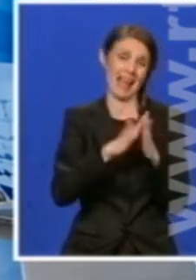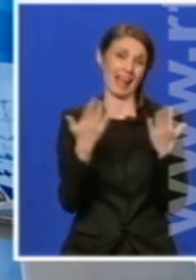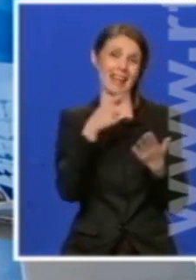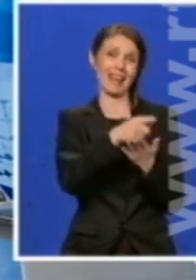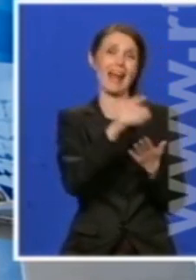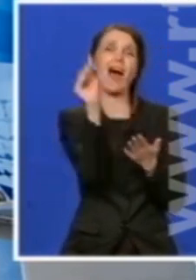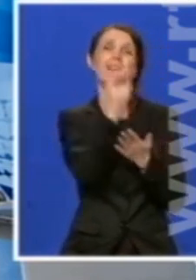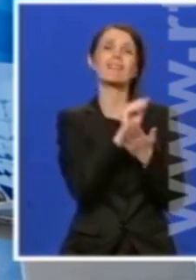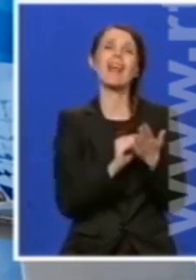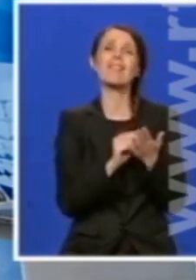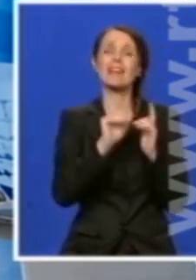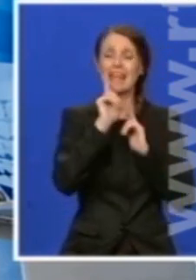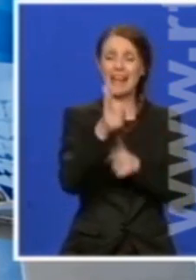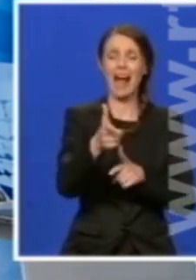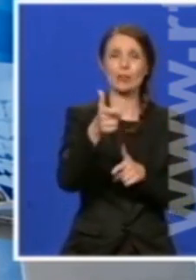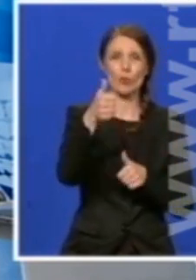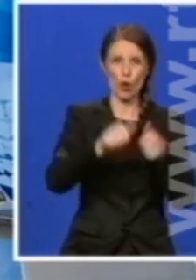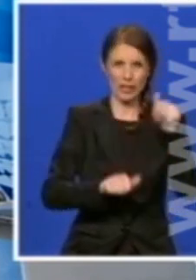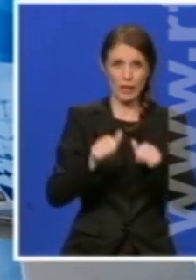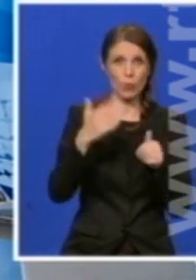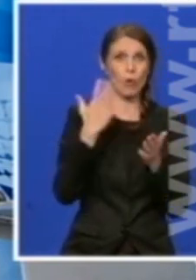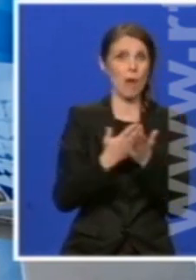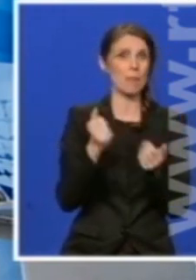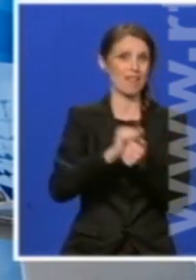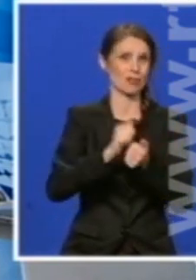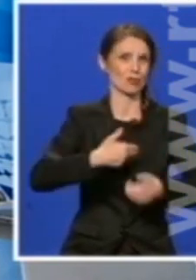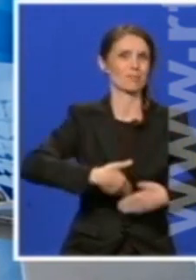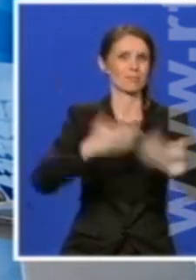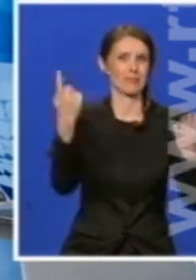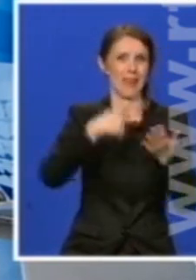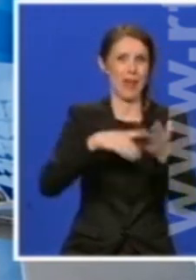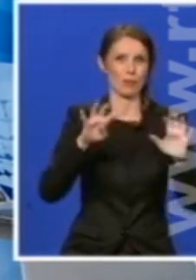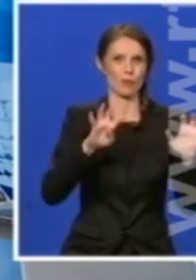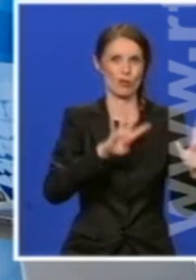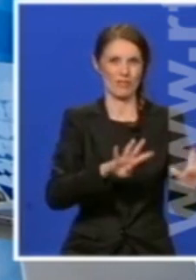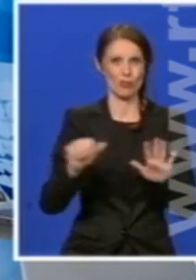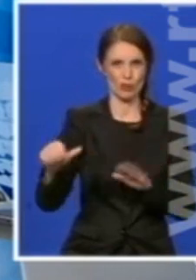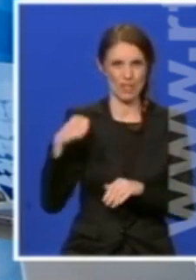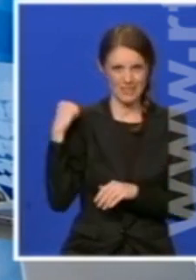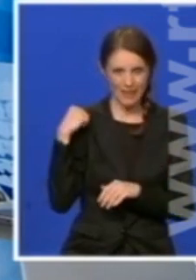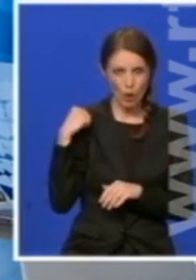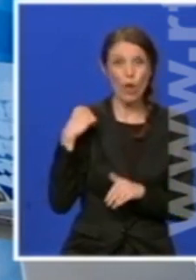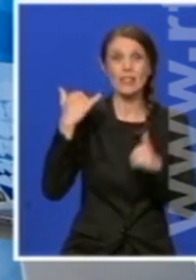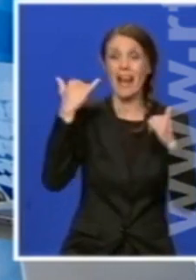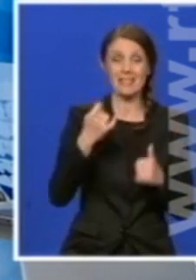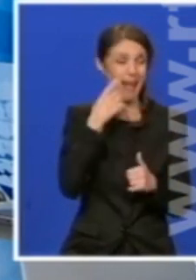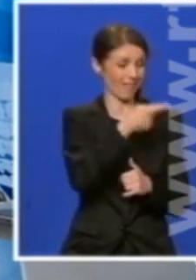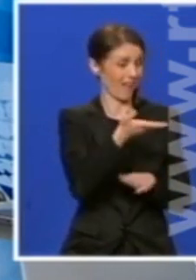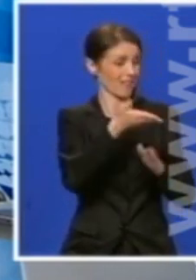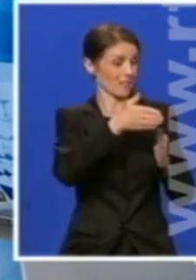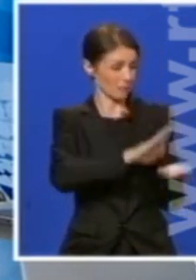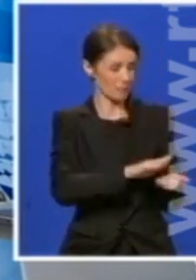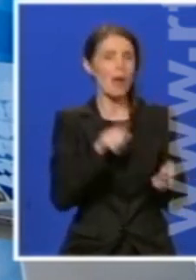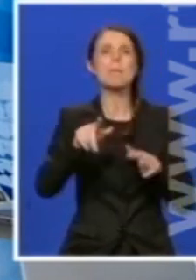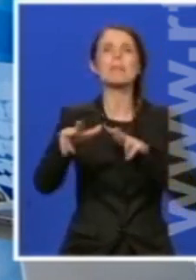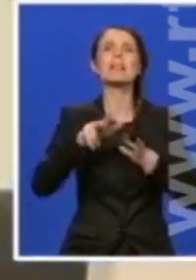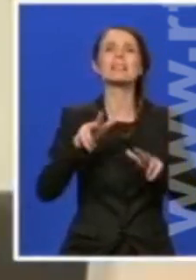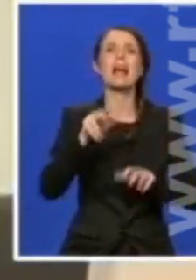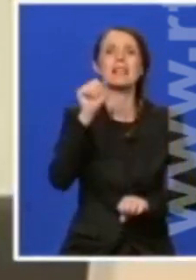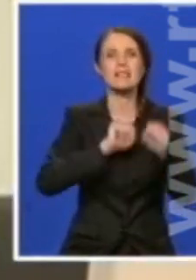izašla je 1996. godine, a sada posle njegove smrti izdavač je Ministarstvo odbrane.